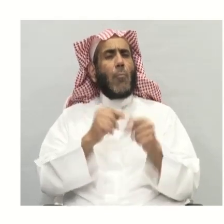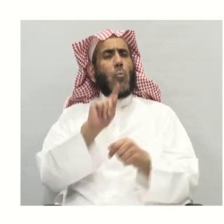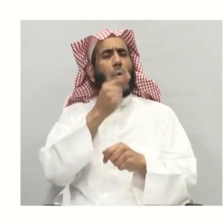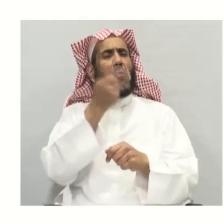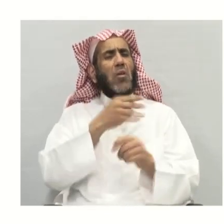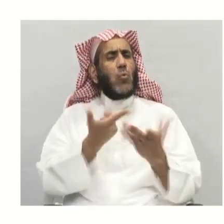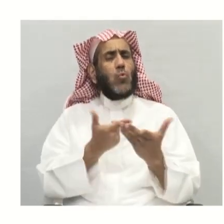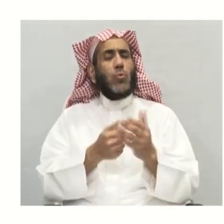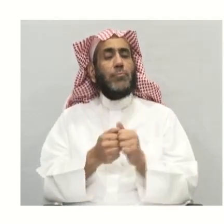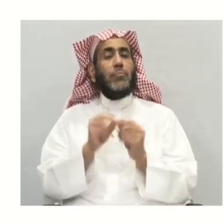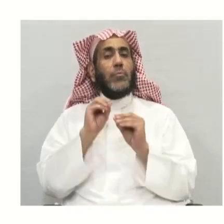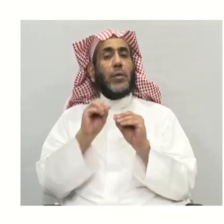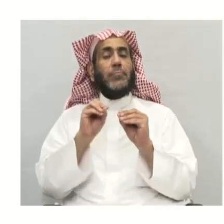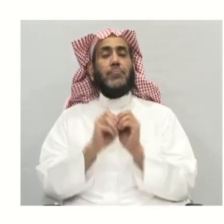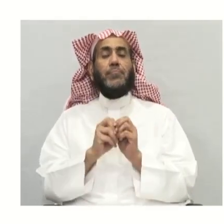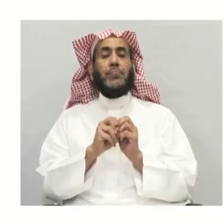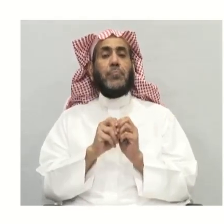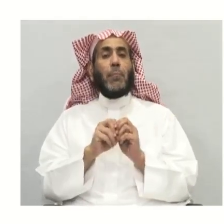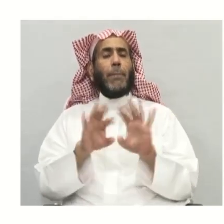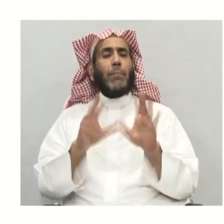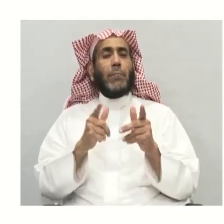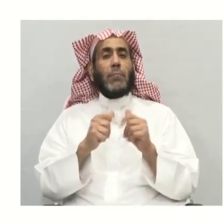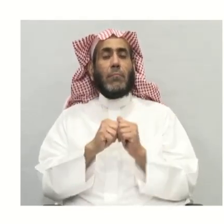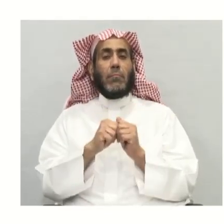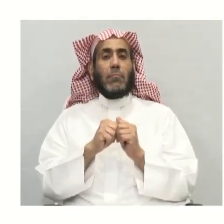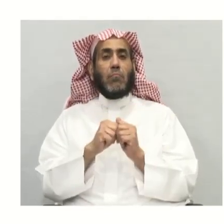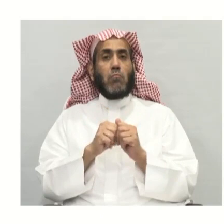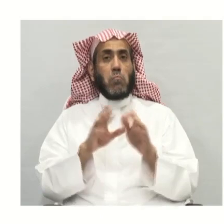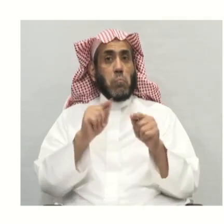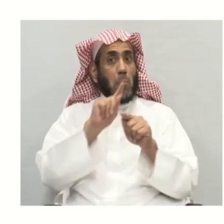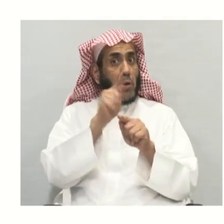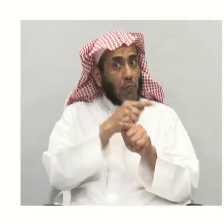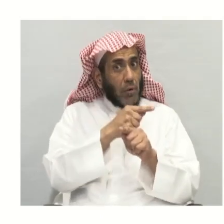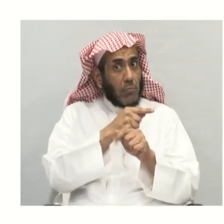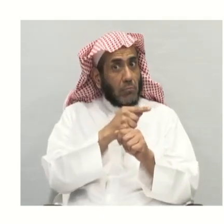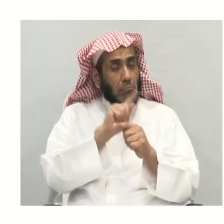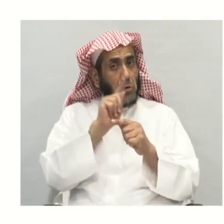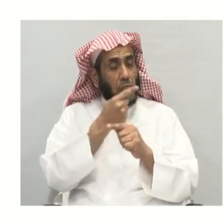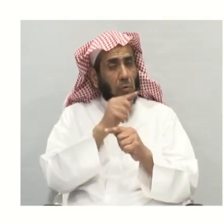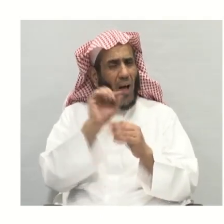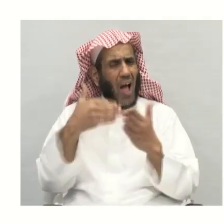سابقا هي اما ان تكون حاله الرفع